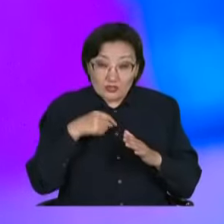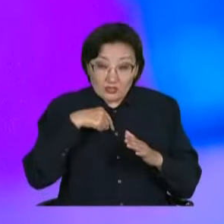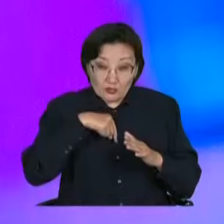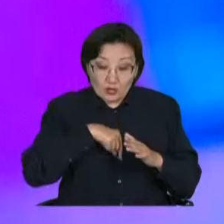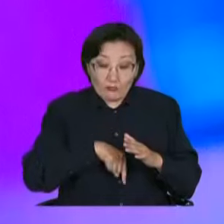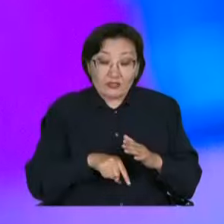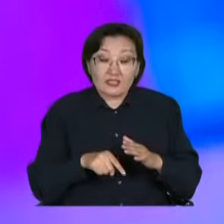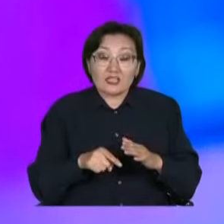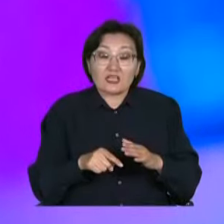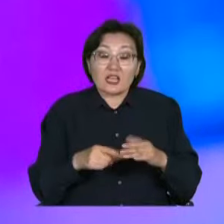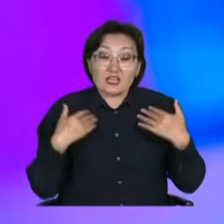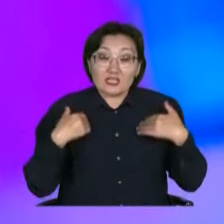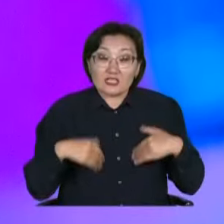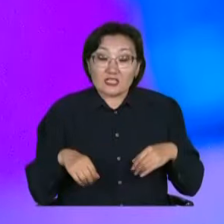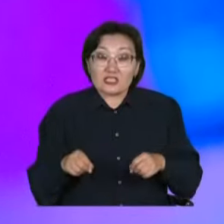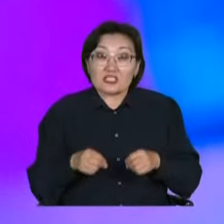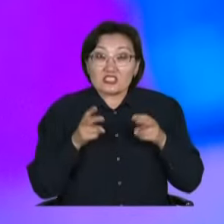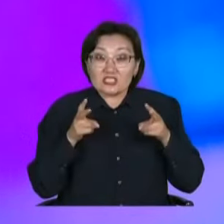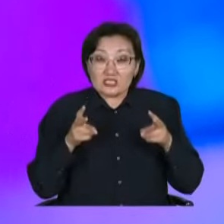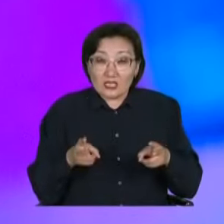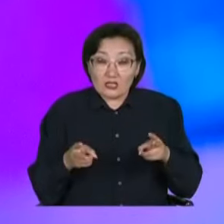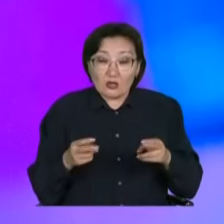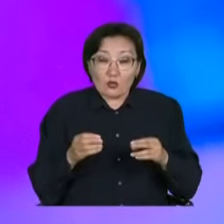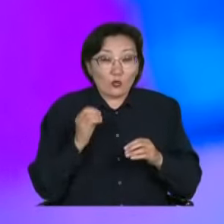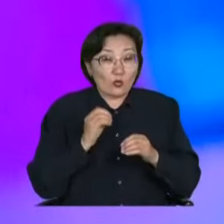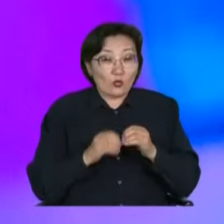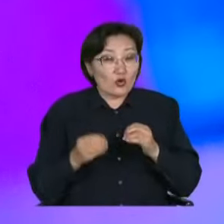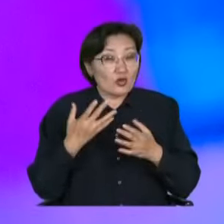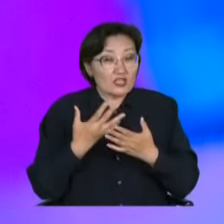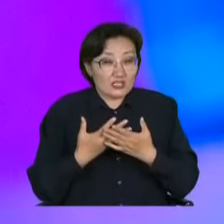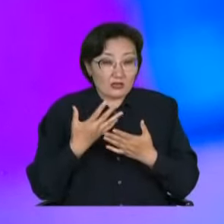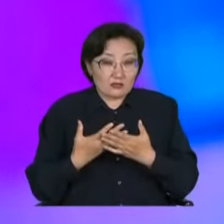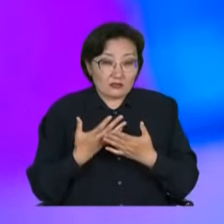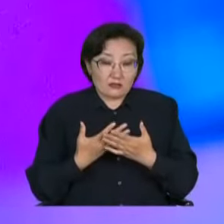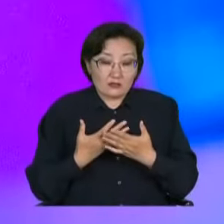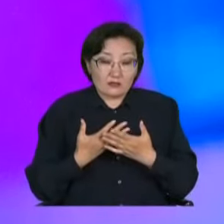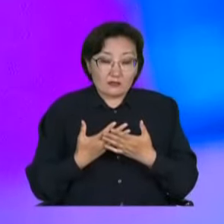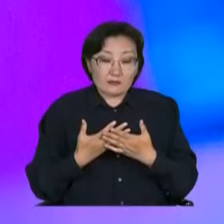зиянды оншақты жаңағы нелер бар ғой,